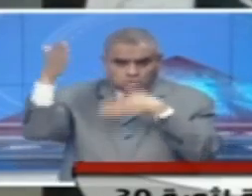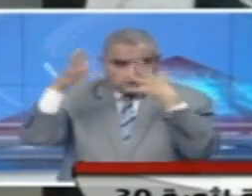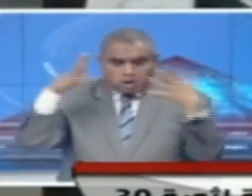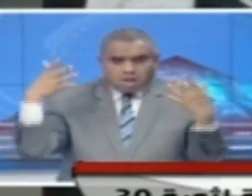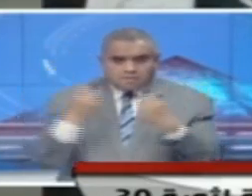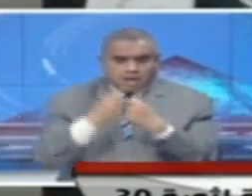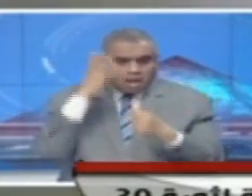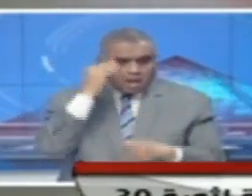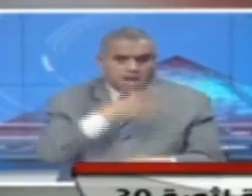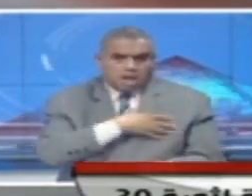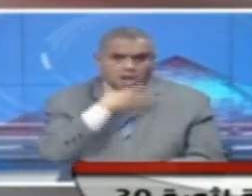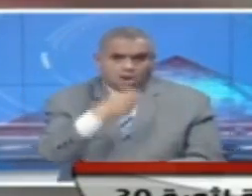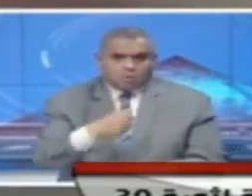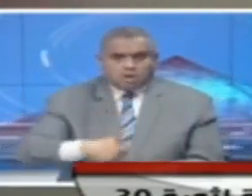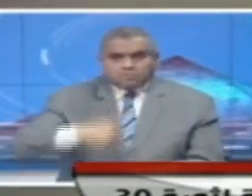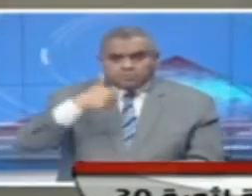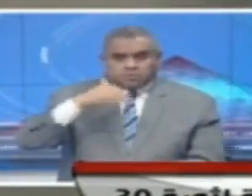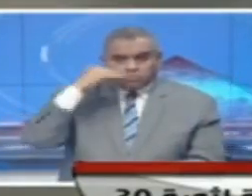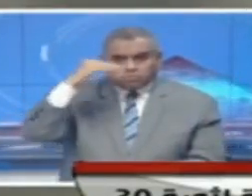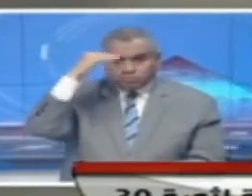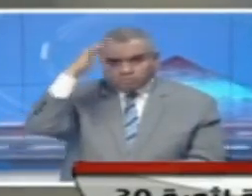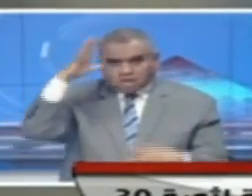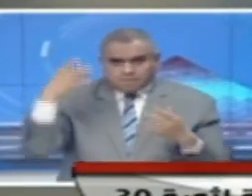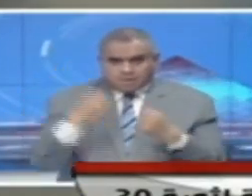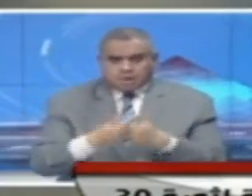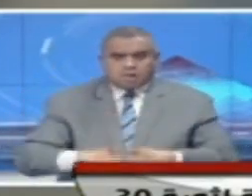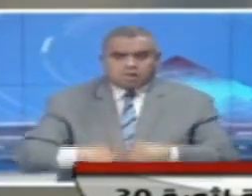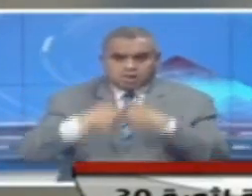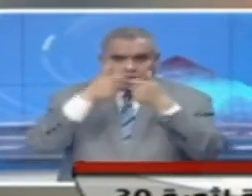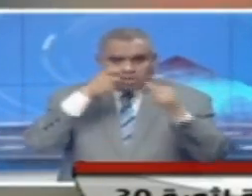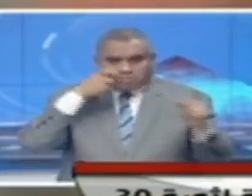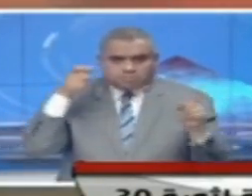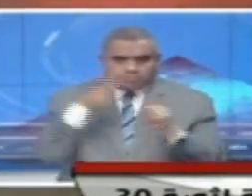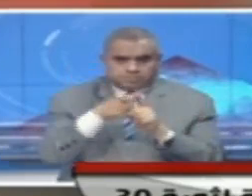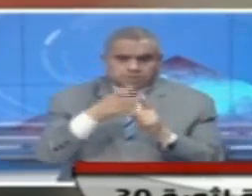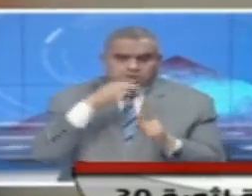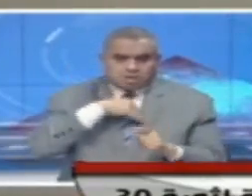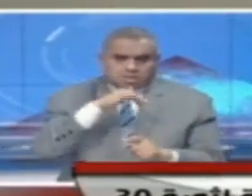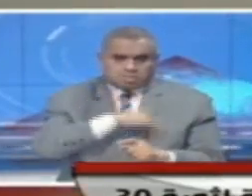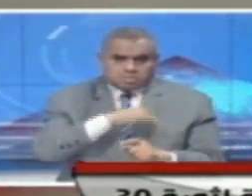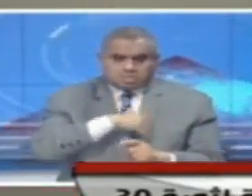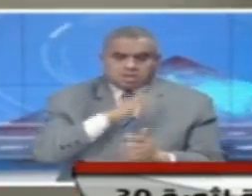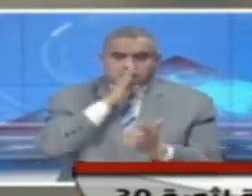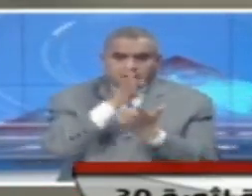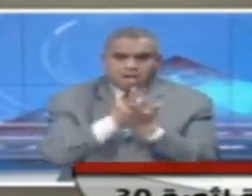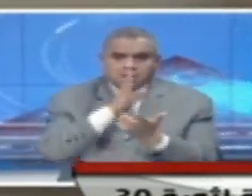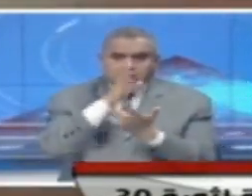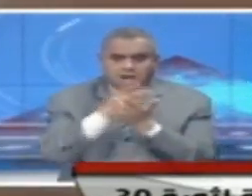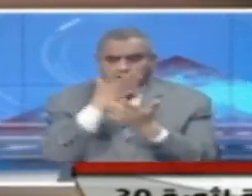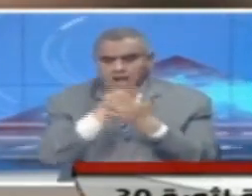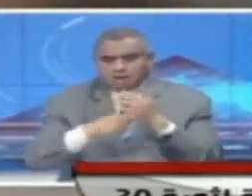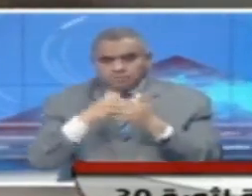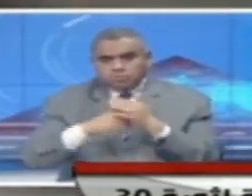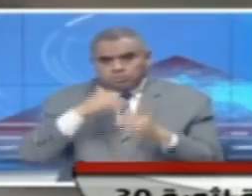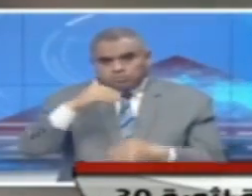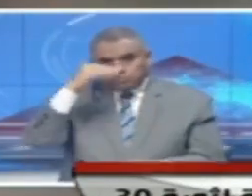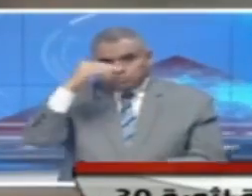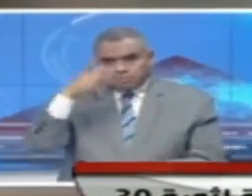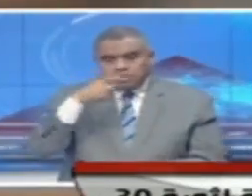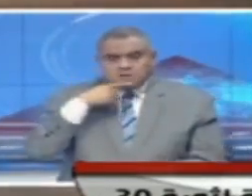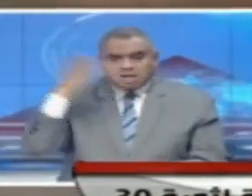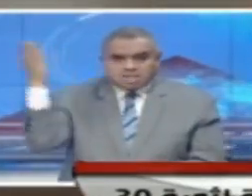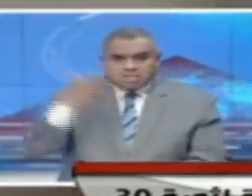والعطاء لصنع مستقبل أفضل لوطننا الغالي وتحقيق ما يصبو إليه أبناؤه. ها هو